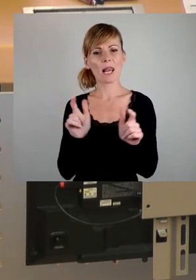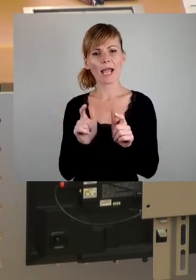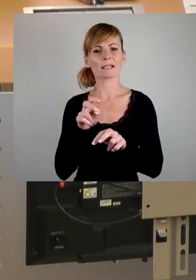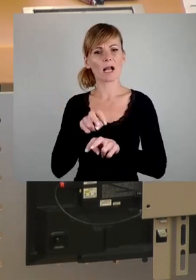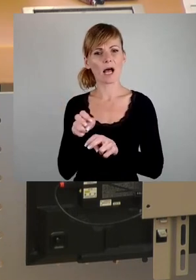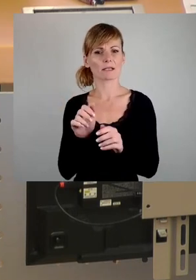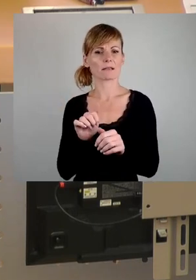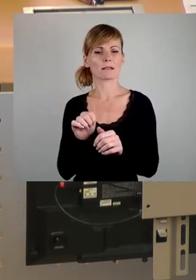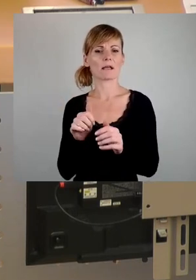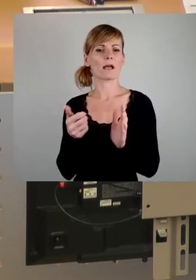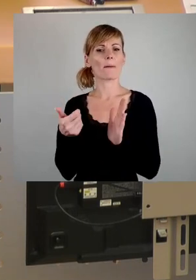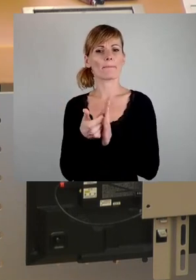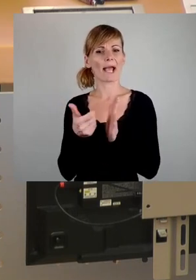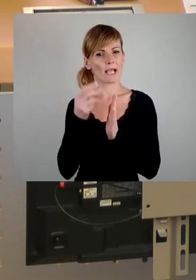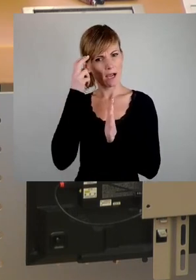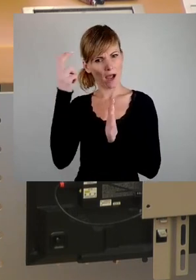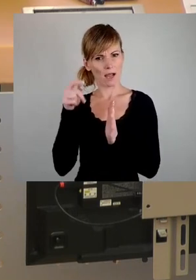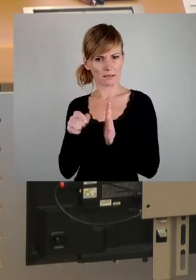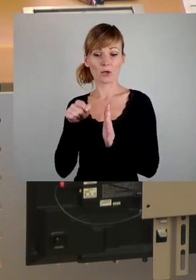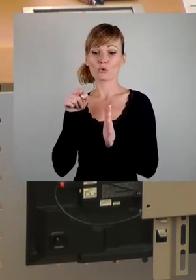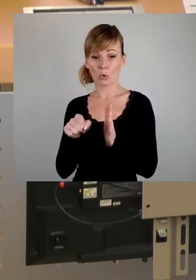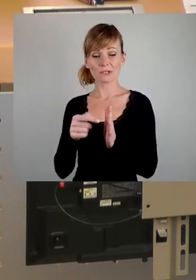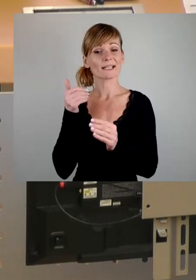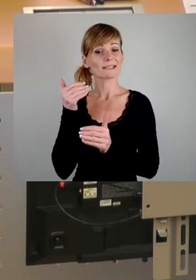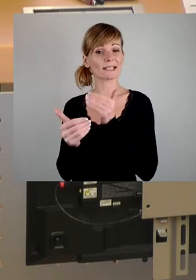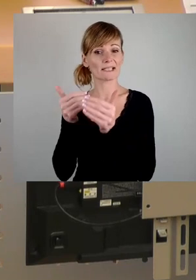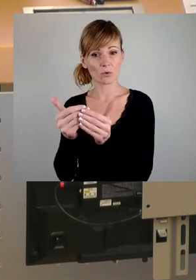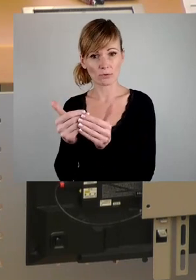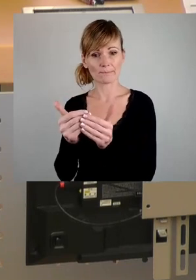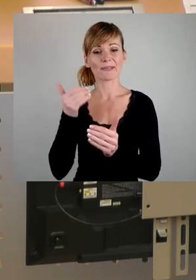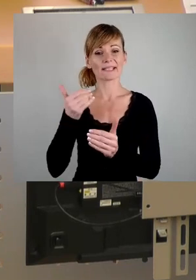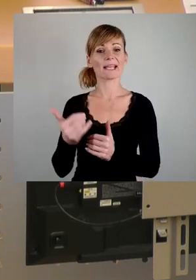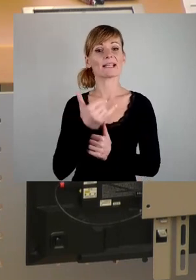wir jedes Jahr eine Fahrt zu einer Gartenbauausstellung durchführen.